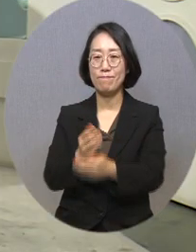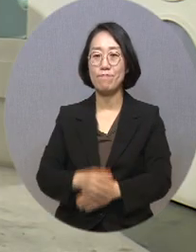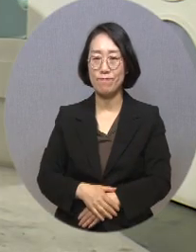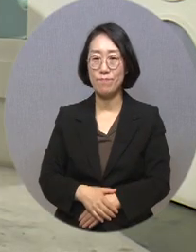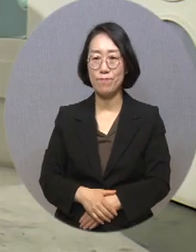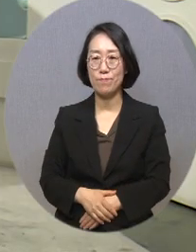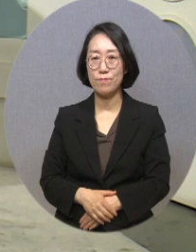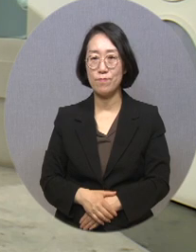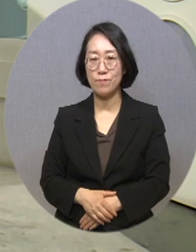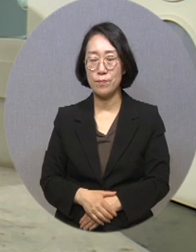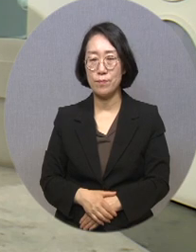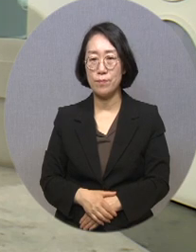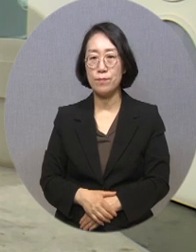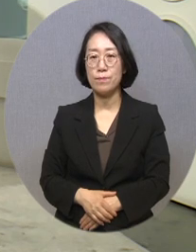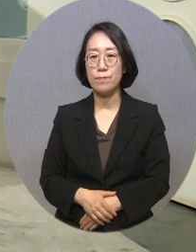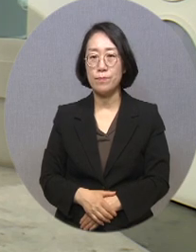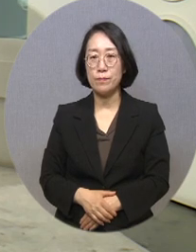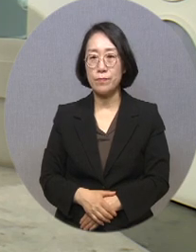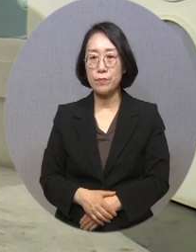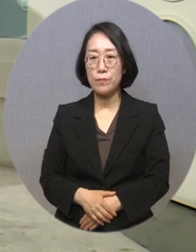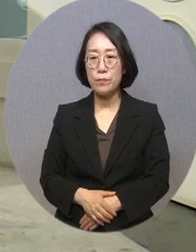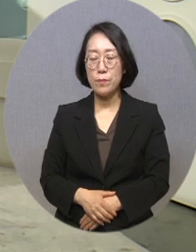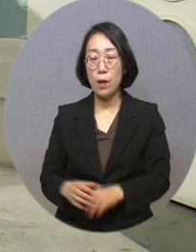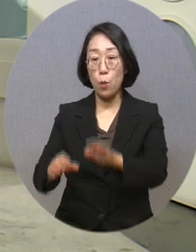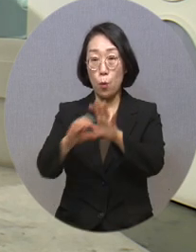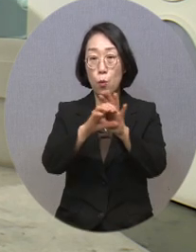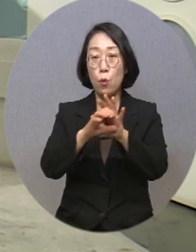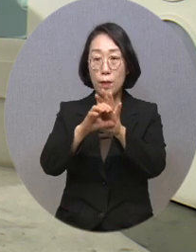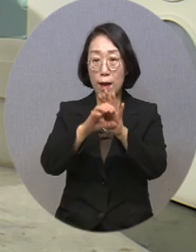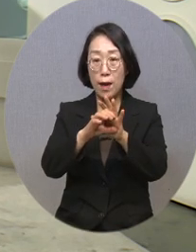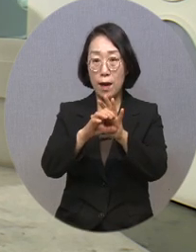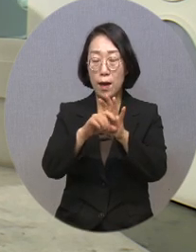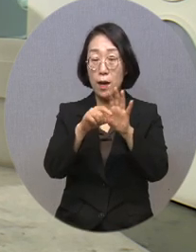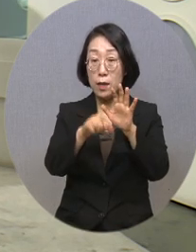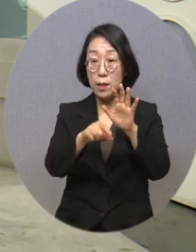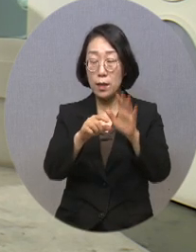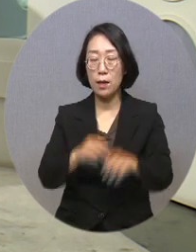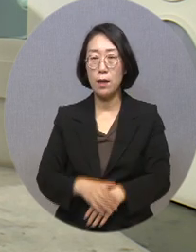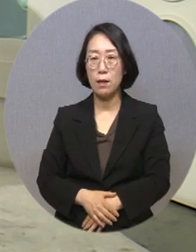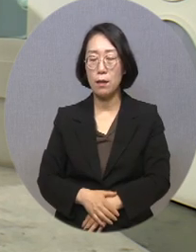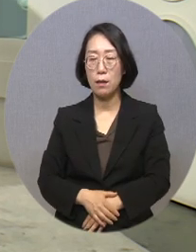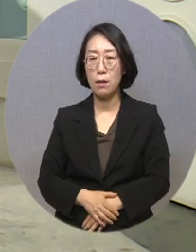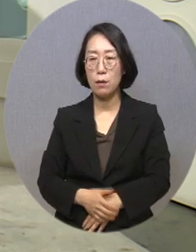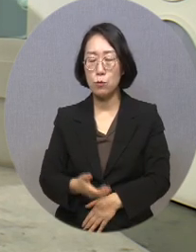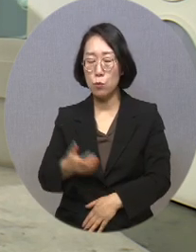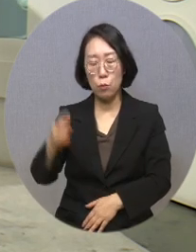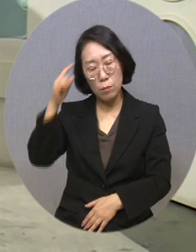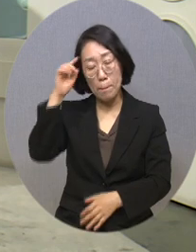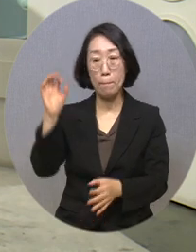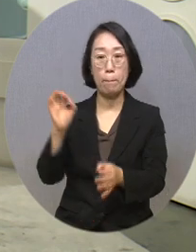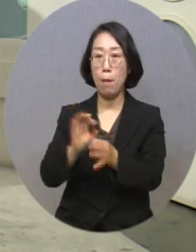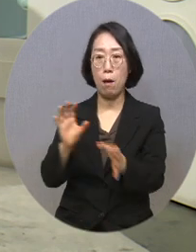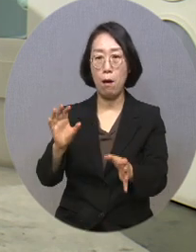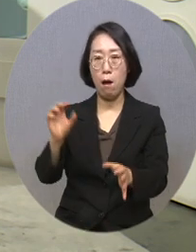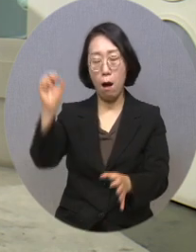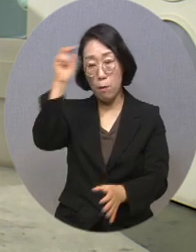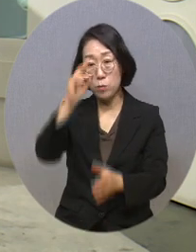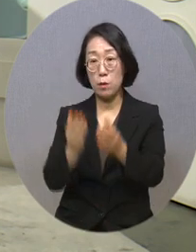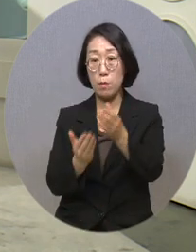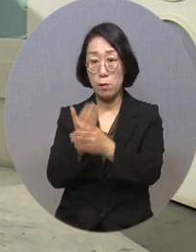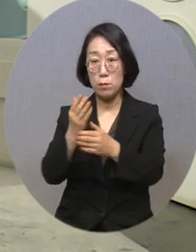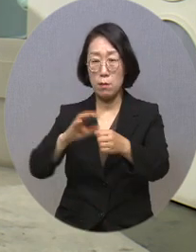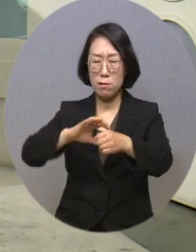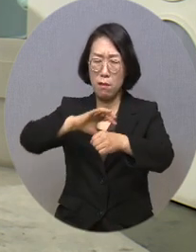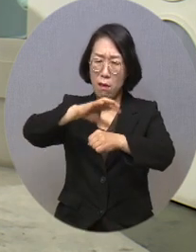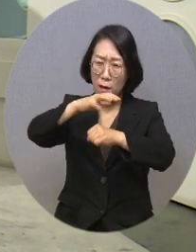네. 사실 이 코로나19가 예. 우리가 예상하지 못했던 그렇죠. 그러한 전